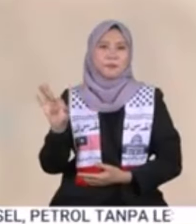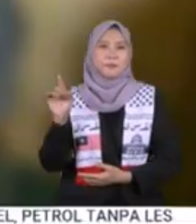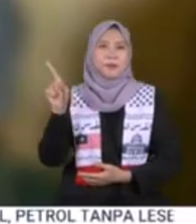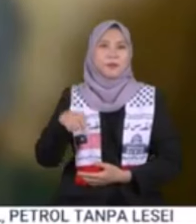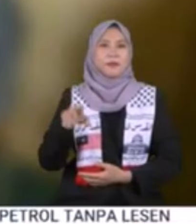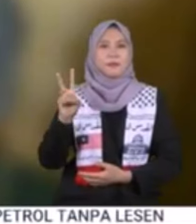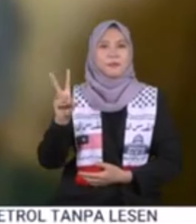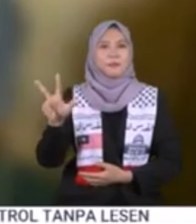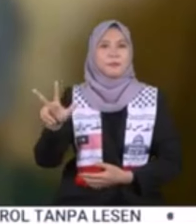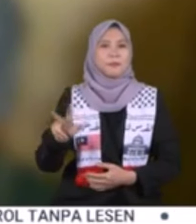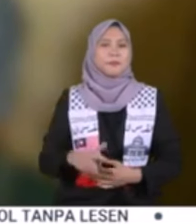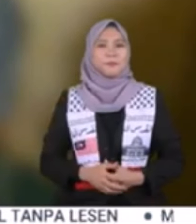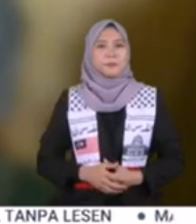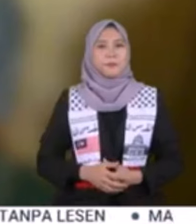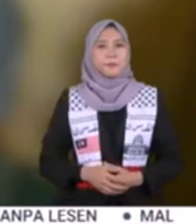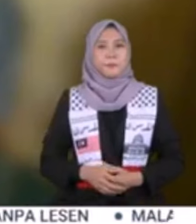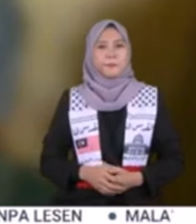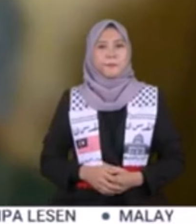63.